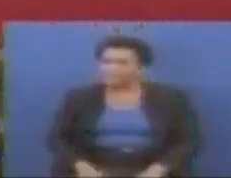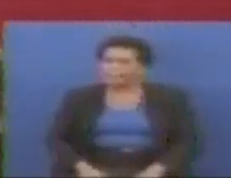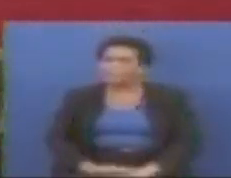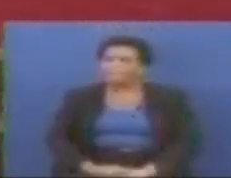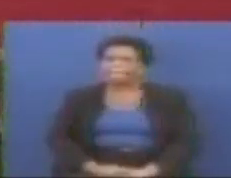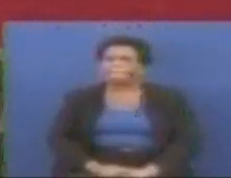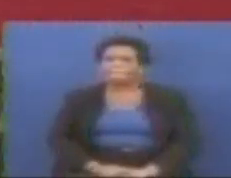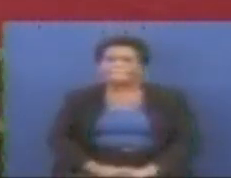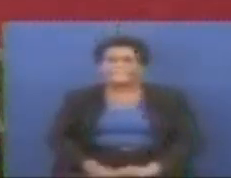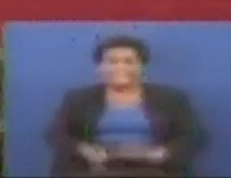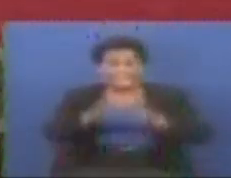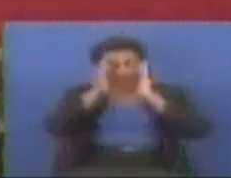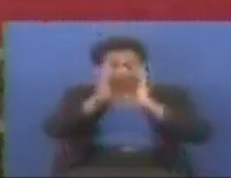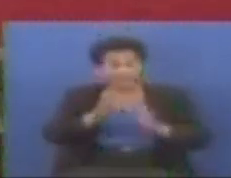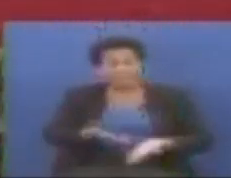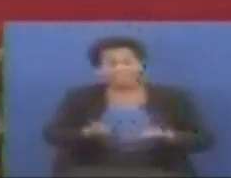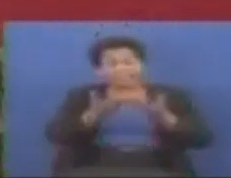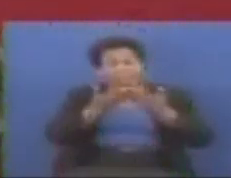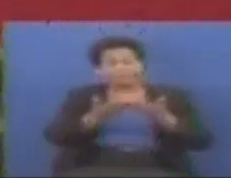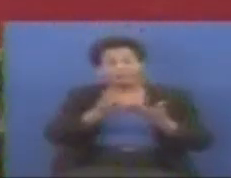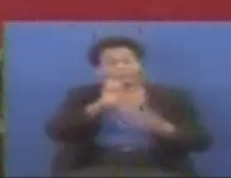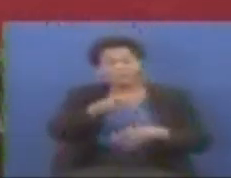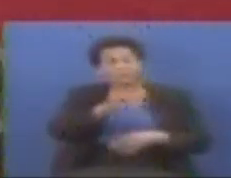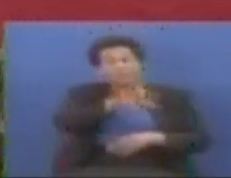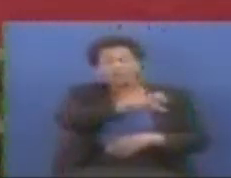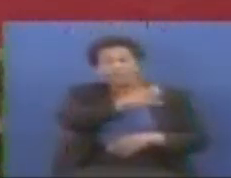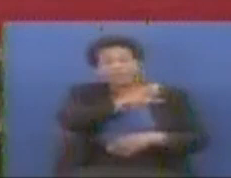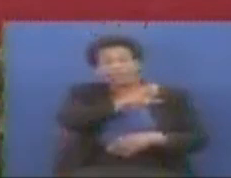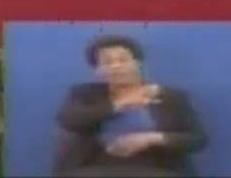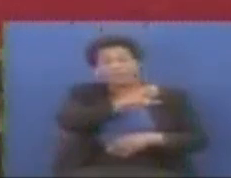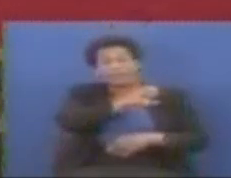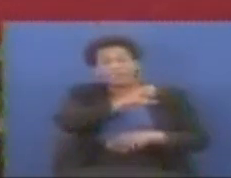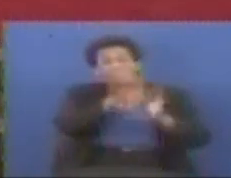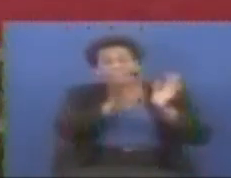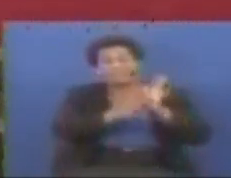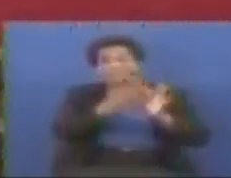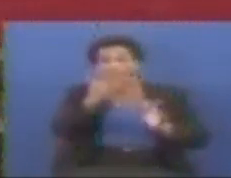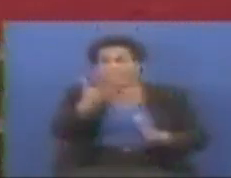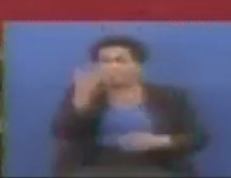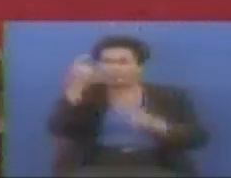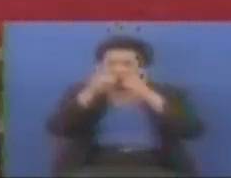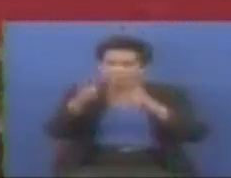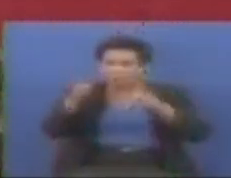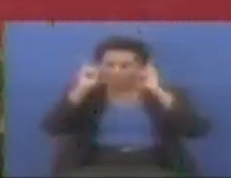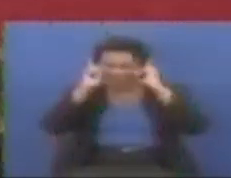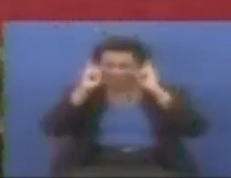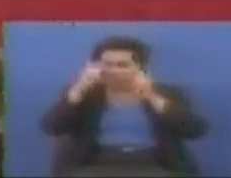kulevya, lakini waende katika shughuli ambazo zitawaongezea kipato.